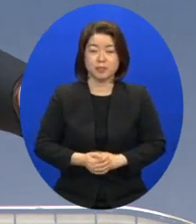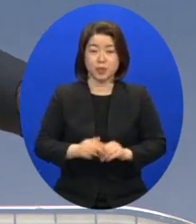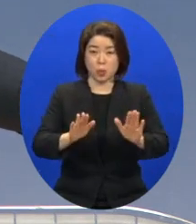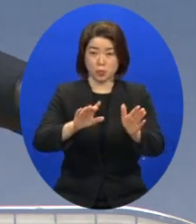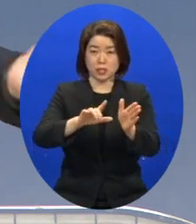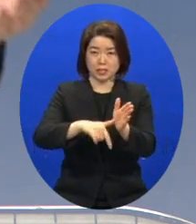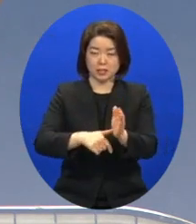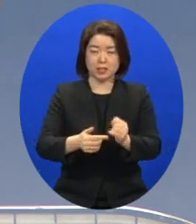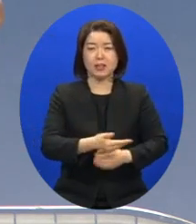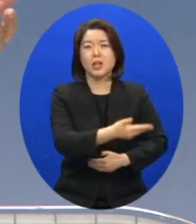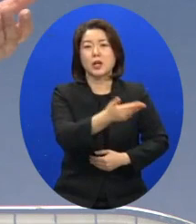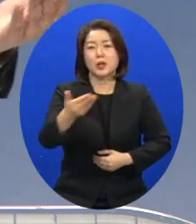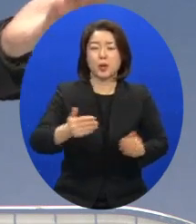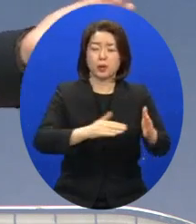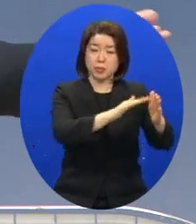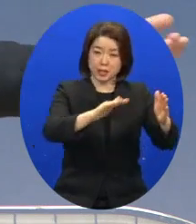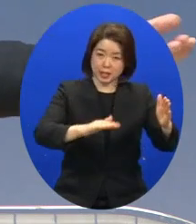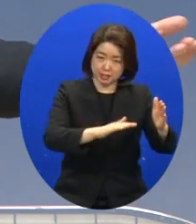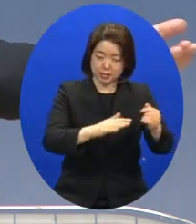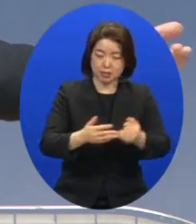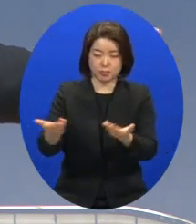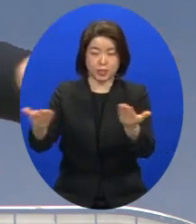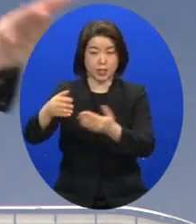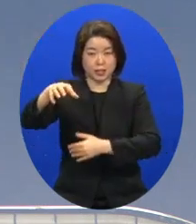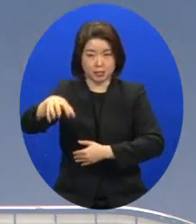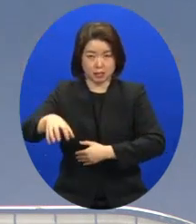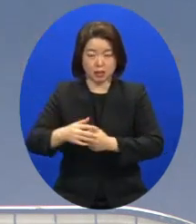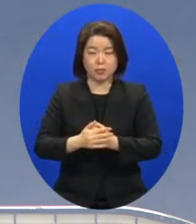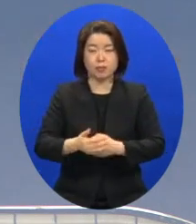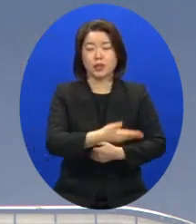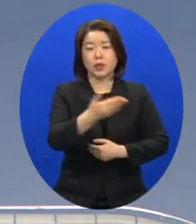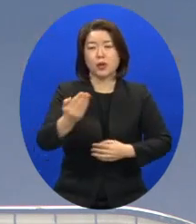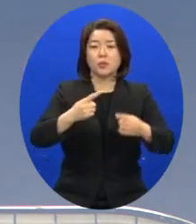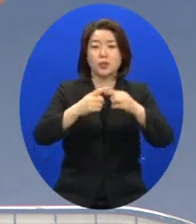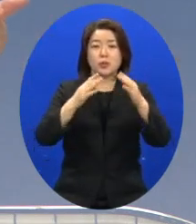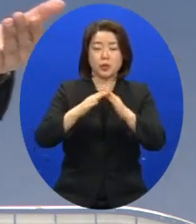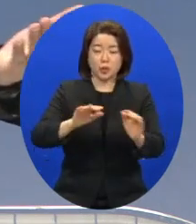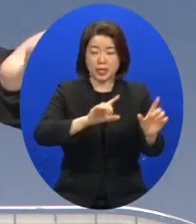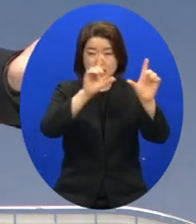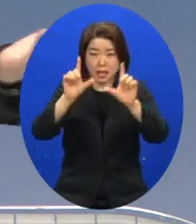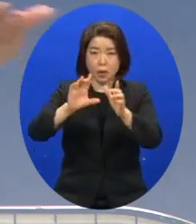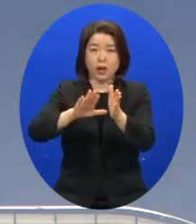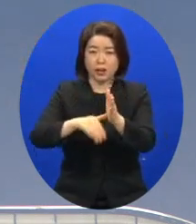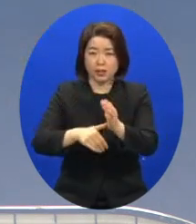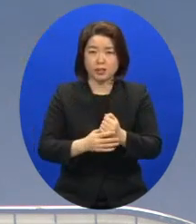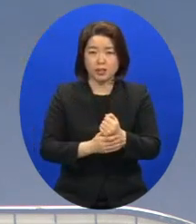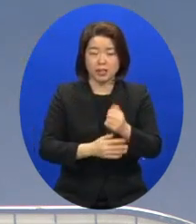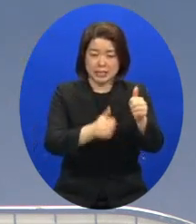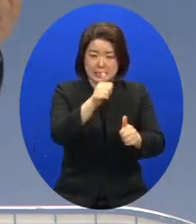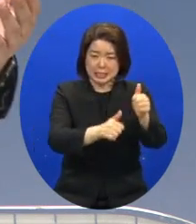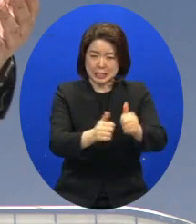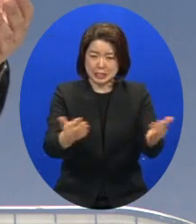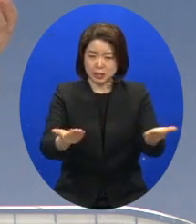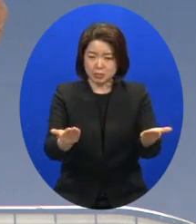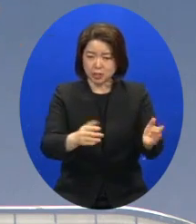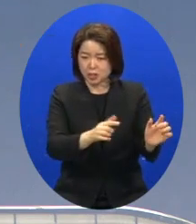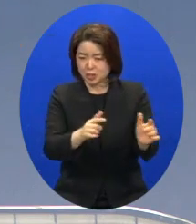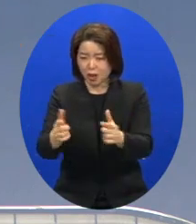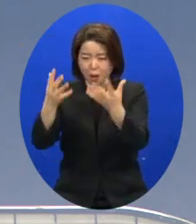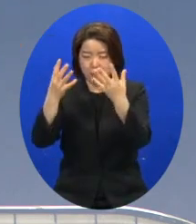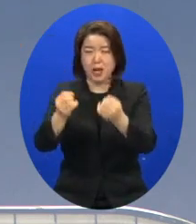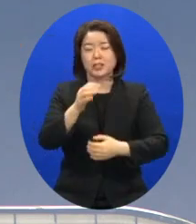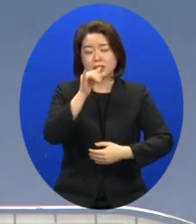시간 여러분의 가정 여러분의 일터 여러분의 교회 생활에서 시험 들 일은 계속 일어나고